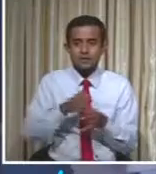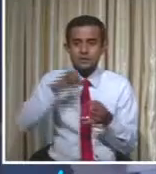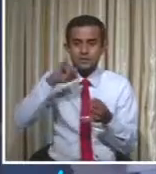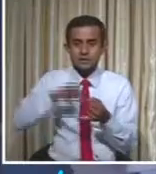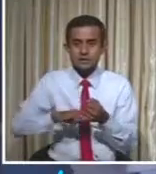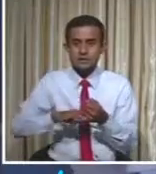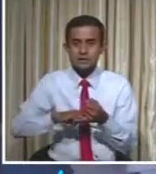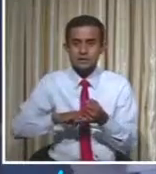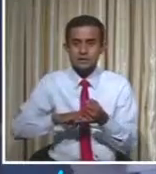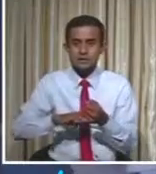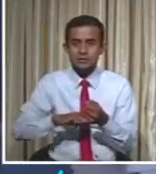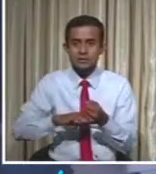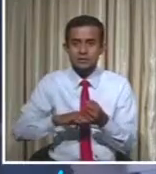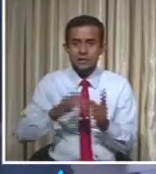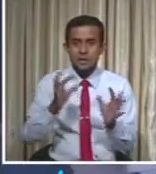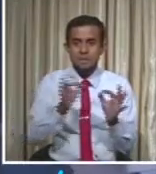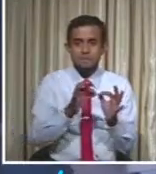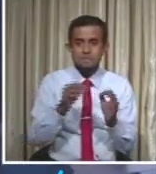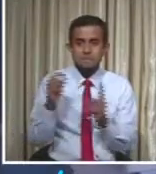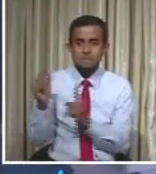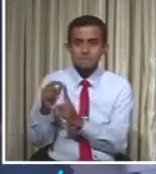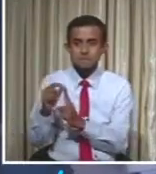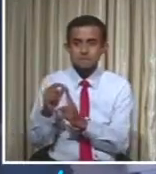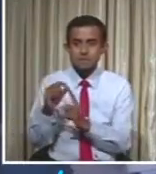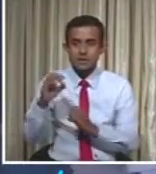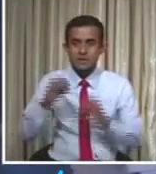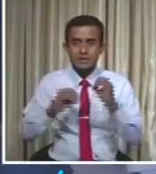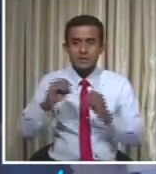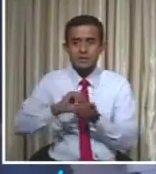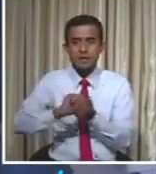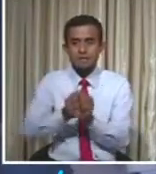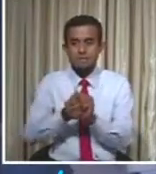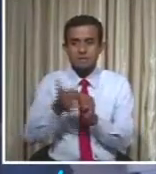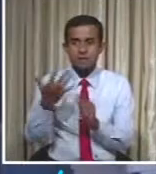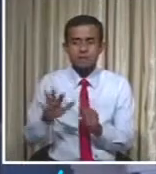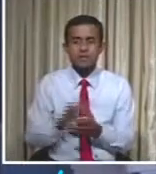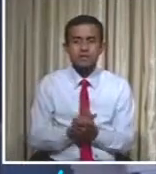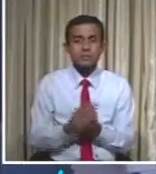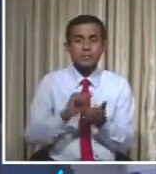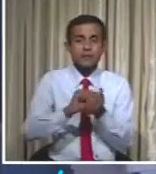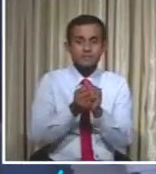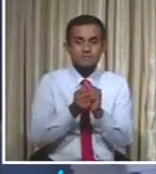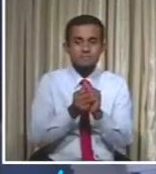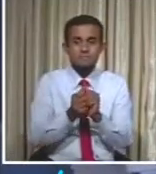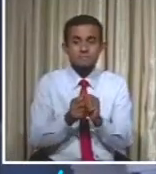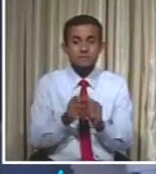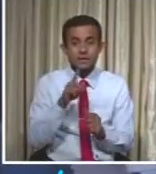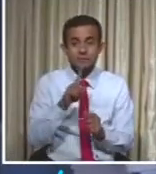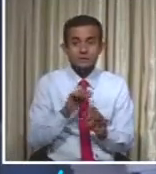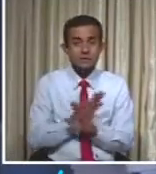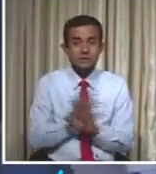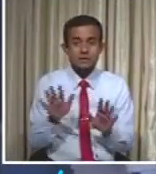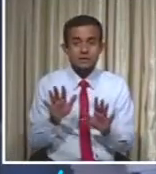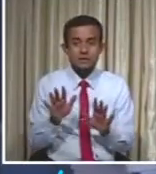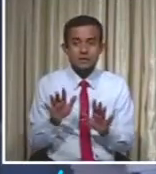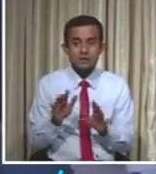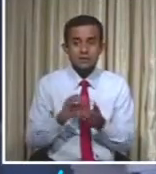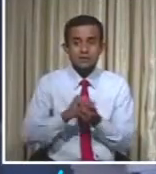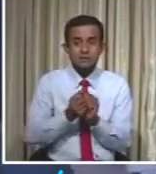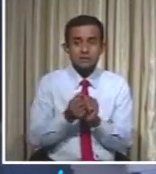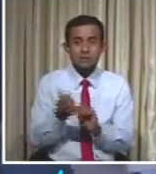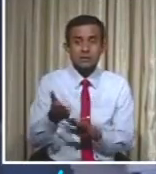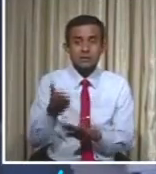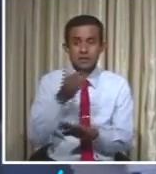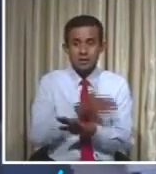සිලින්ඩරවල බියුටේන් ප්‍රොපේන් සංයුතිය වෙනස් කරා. ඒ වෙනස් කිරීම විතරක් නෙමෙයි ඒක වෙනස් කරන්න